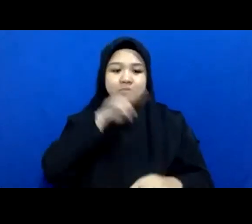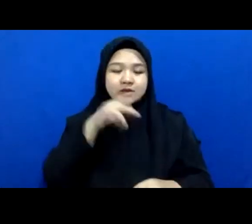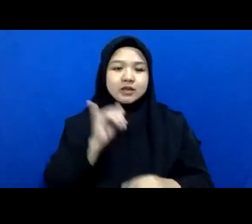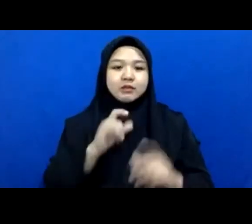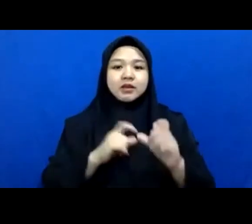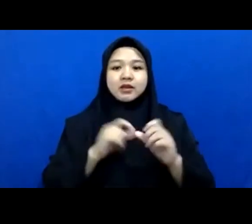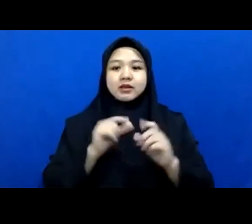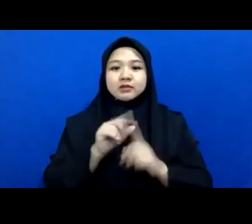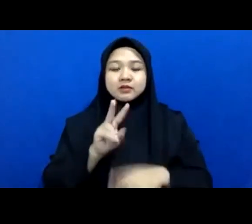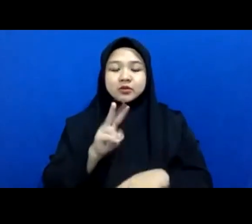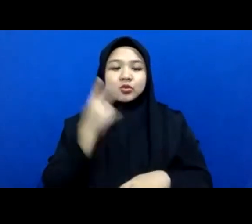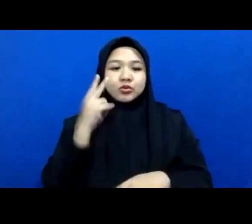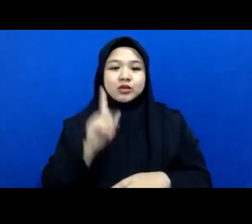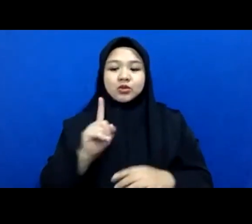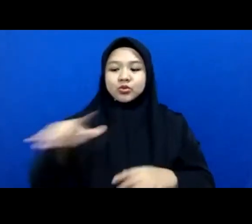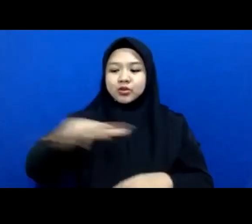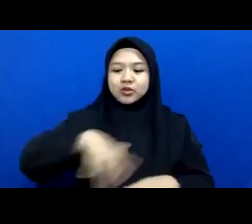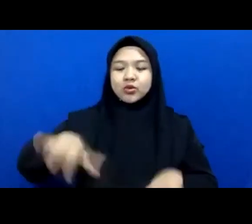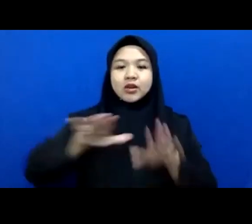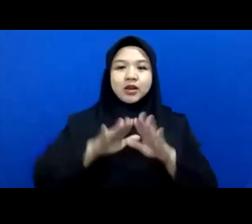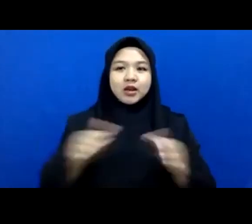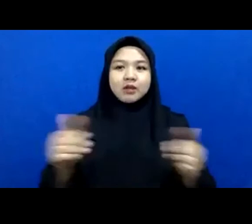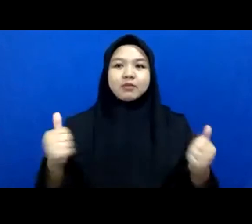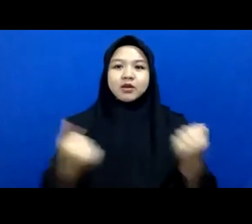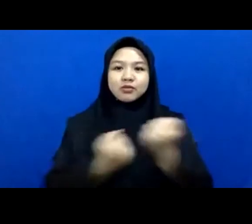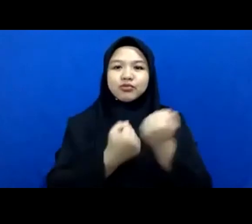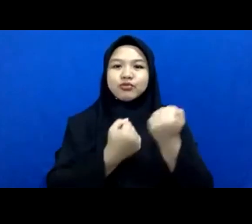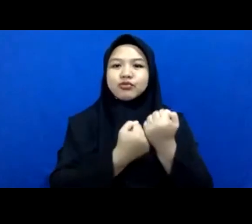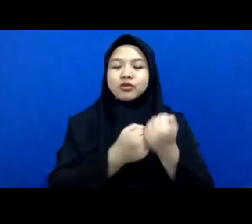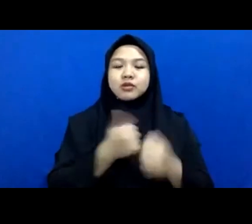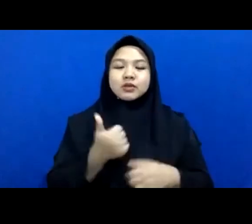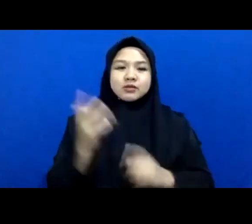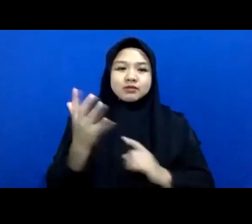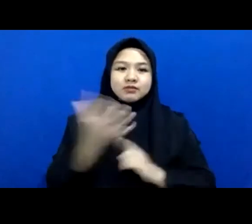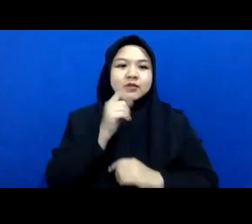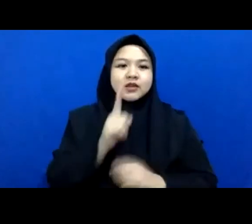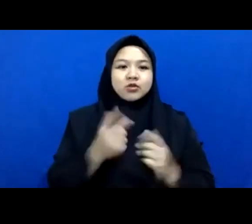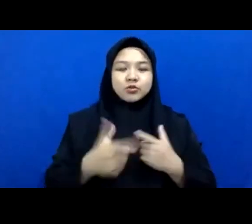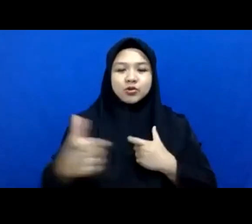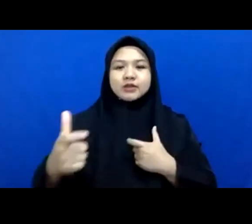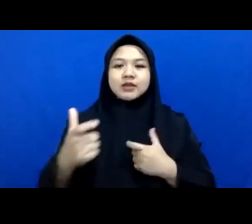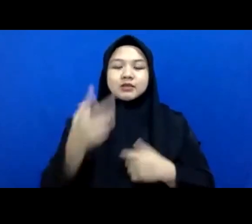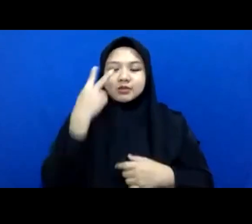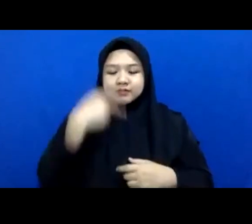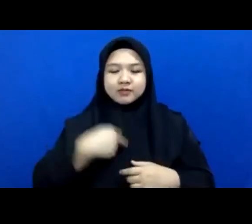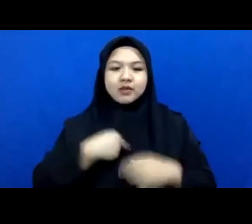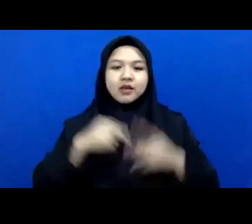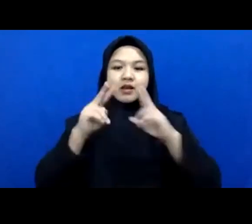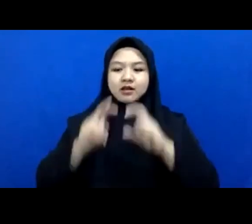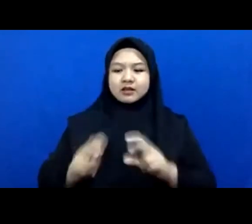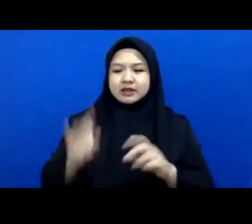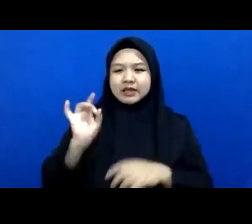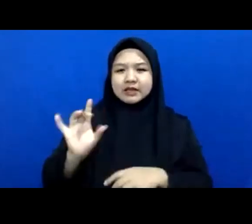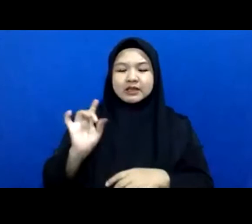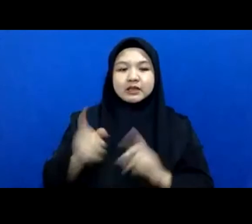supervisi dalam satu lingkungan yang aman, mendukung, sehingga tercipta satu proses yang reflektif dan analisa yang kritis